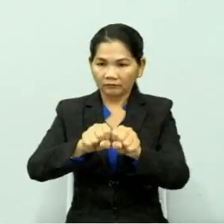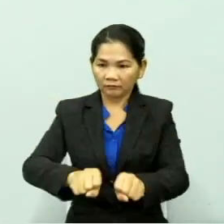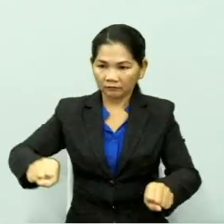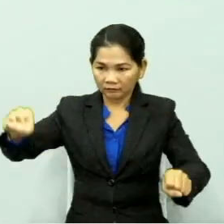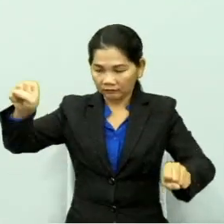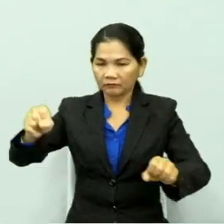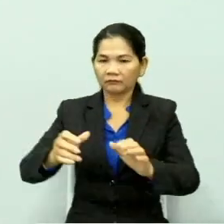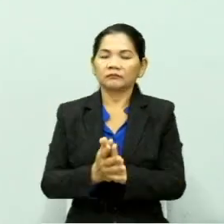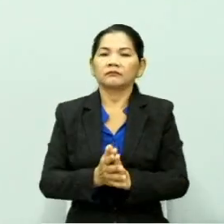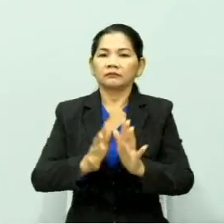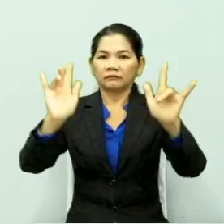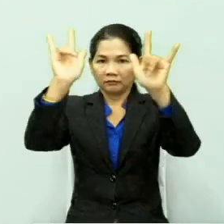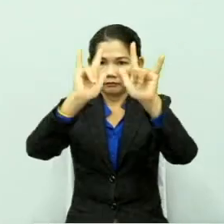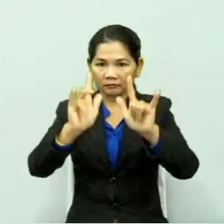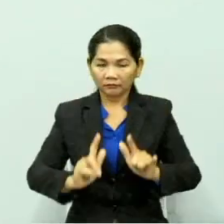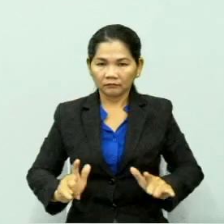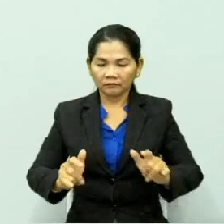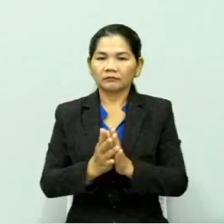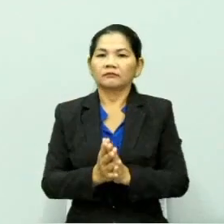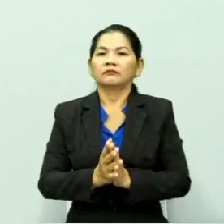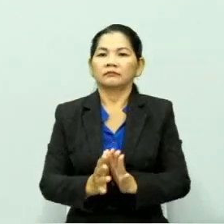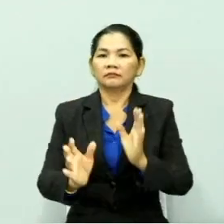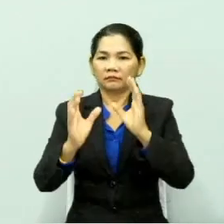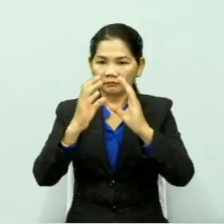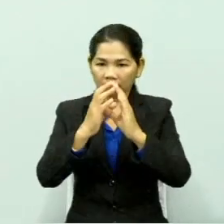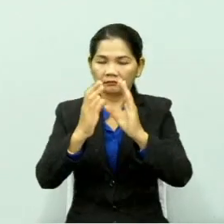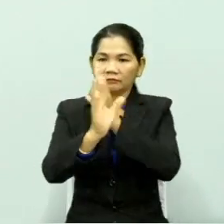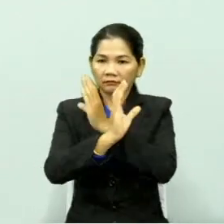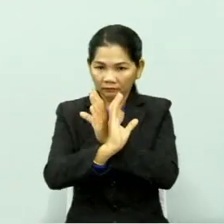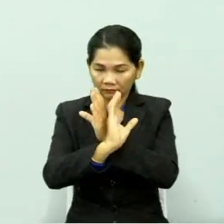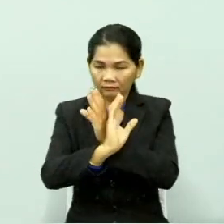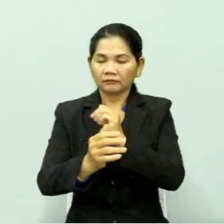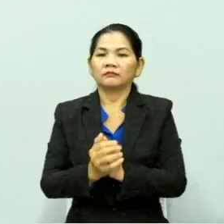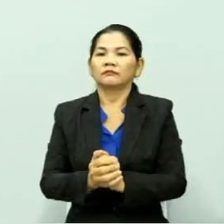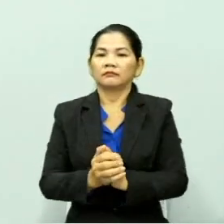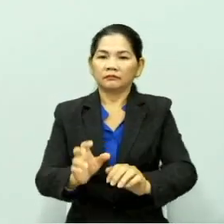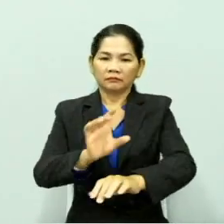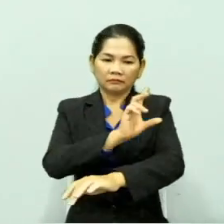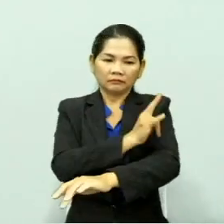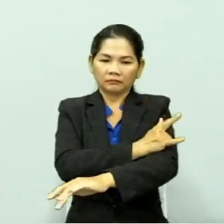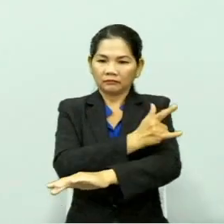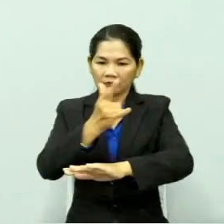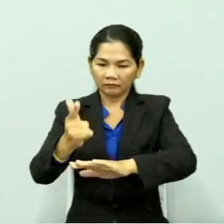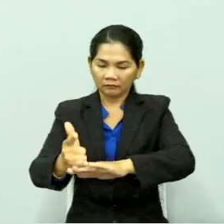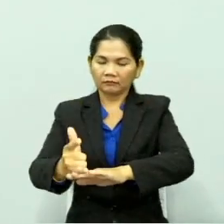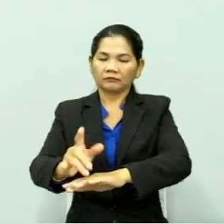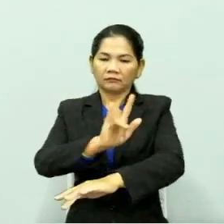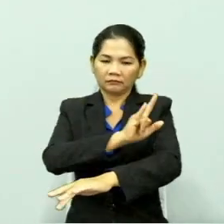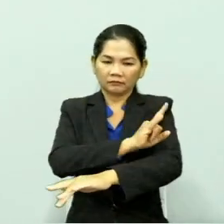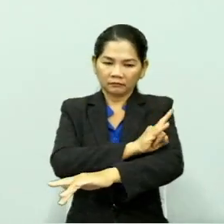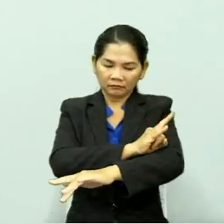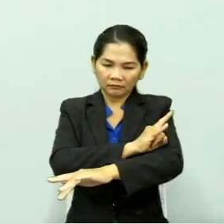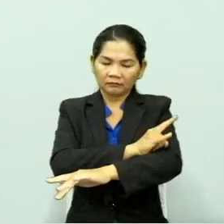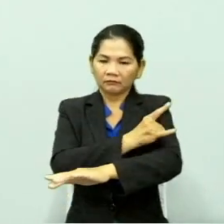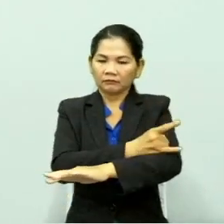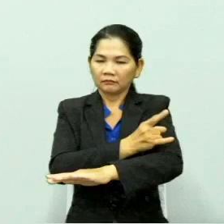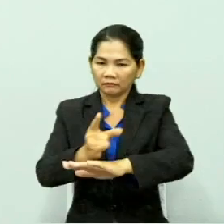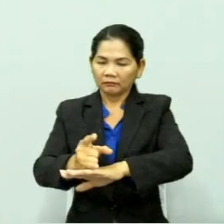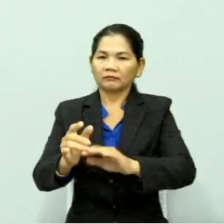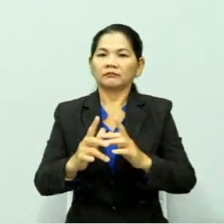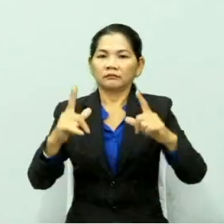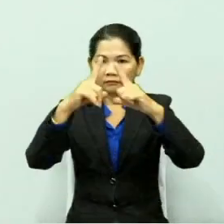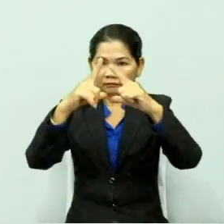bà bốn pra sát nịa bốn pra sát bà cơ pra sát bà yốn pra sát bần tì